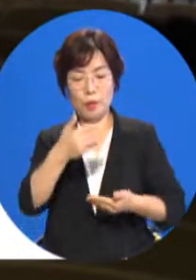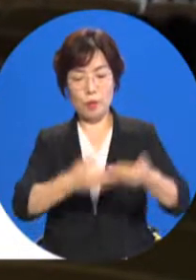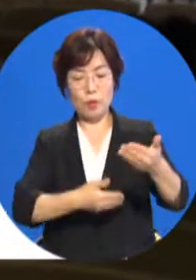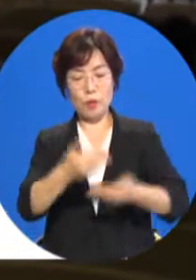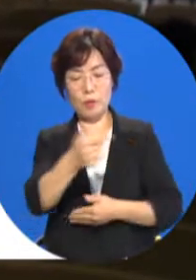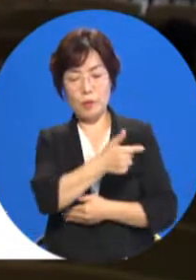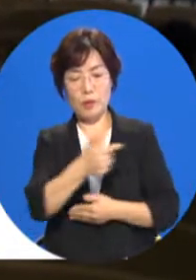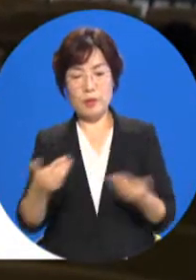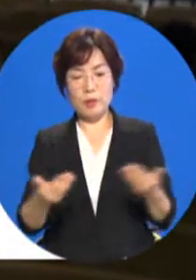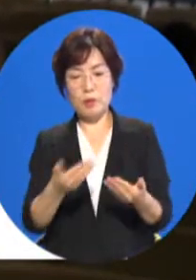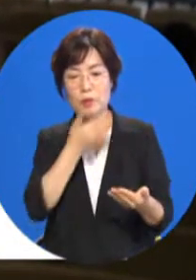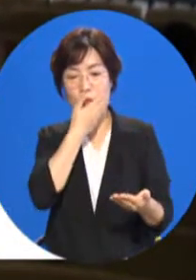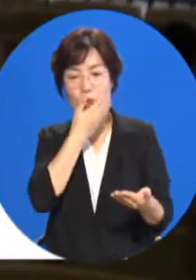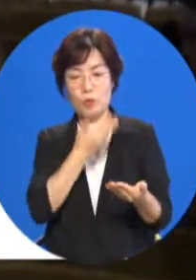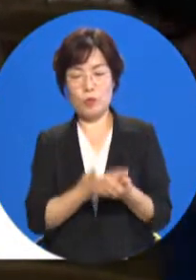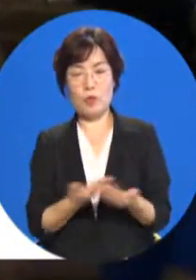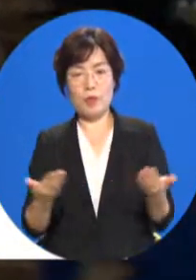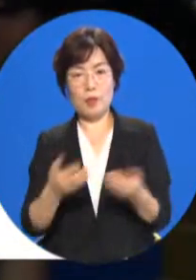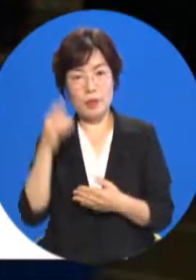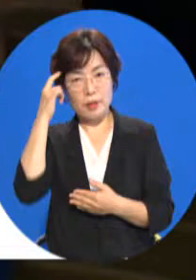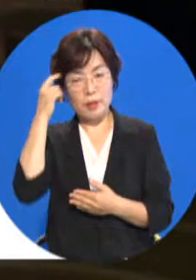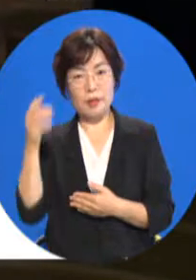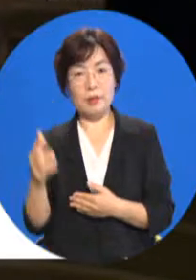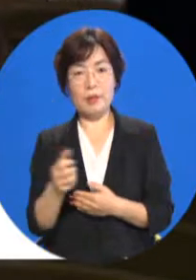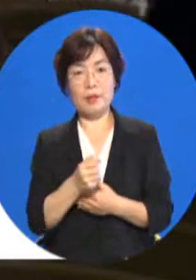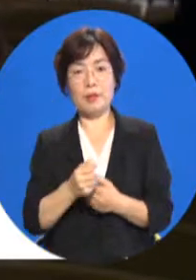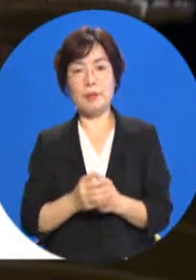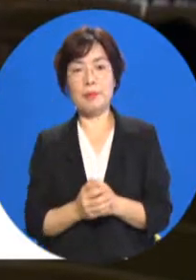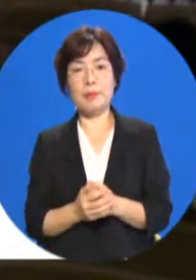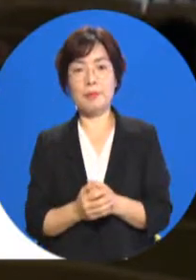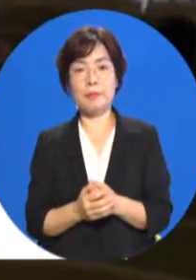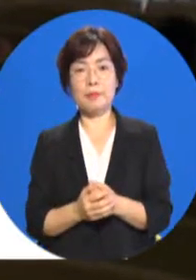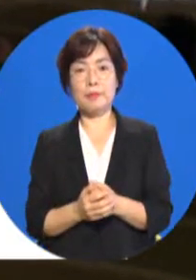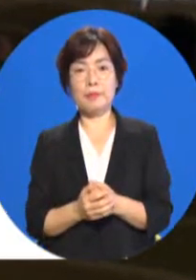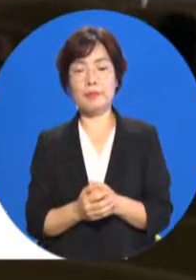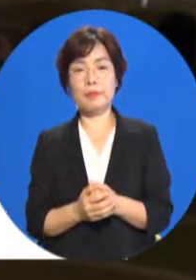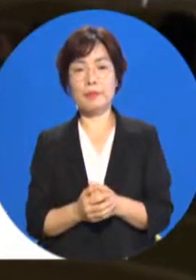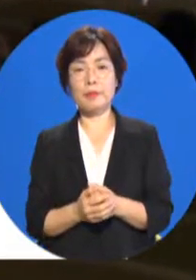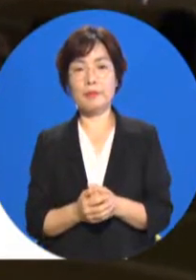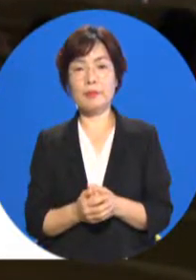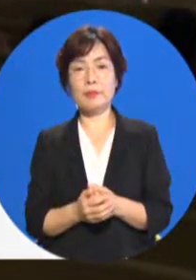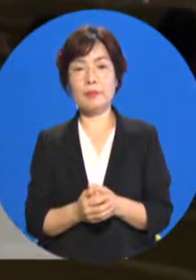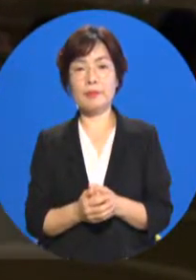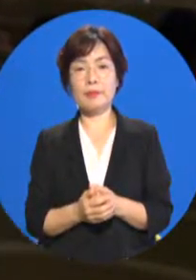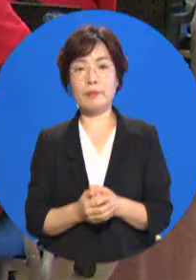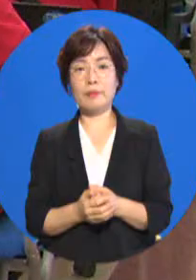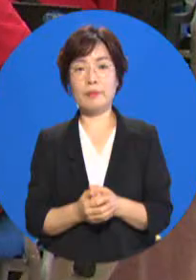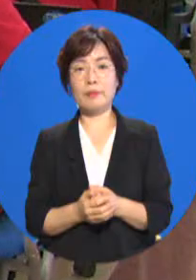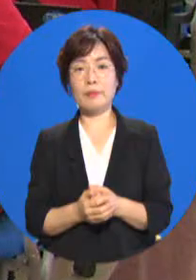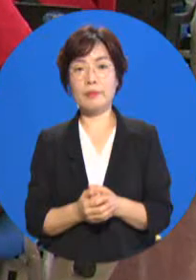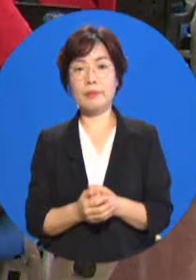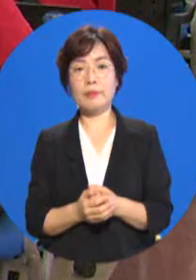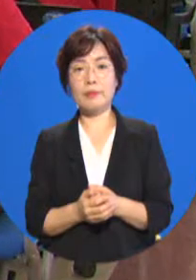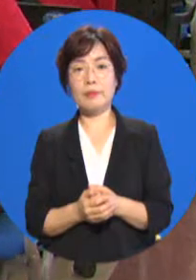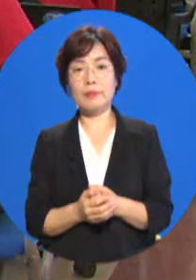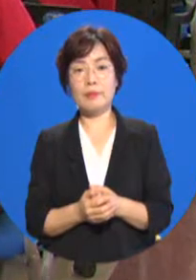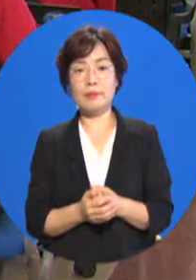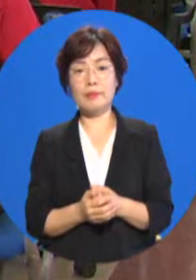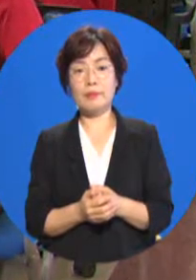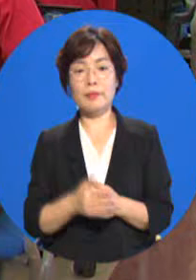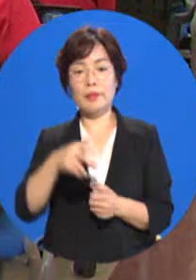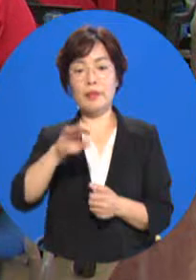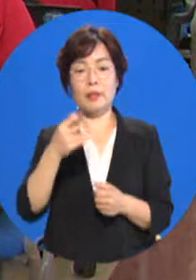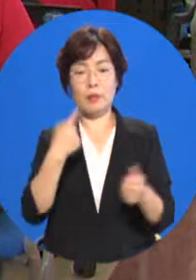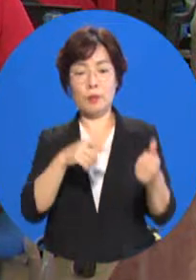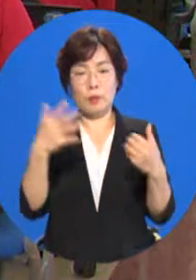되고 그래서 이렇게 교류하는 것은 아주 큰 일이라고 아주 중요한 일이라고 저는 생각합니다. 장석훈